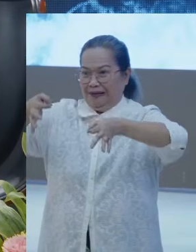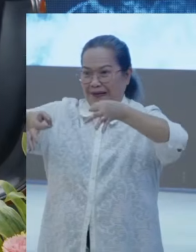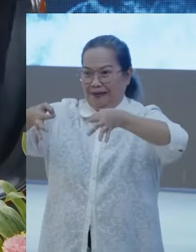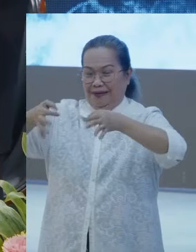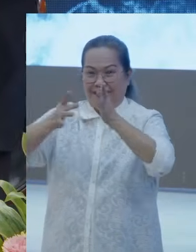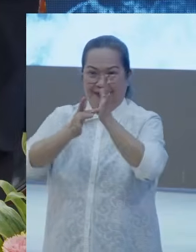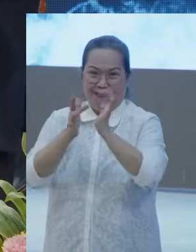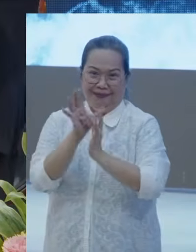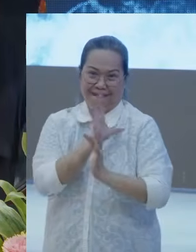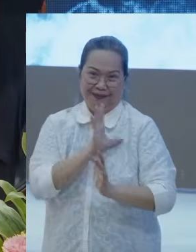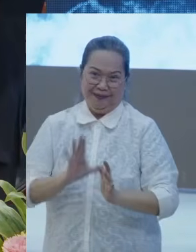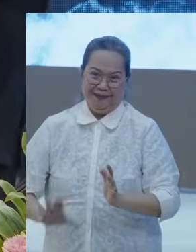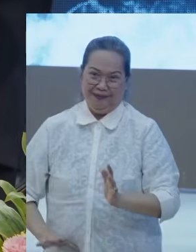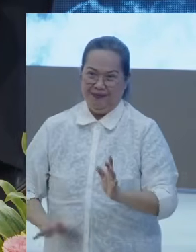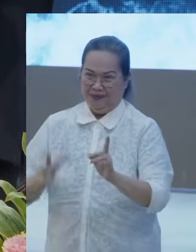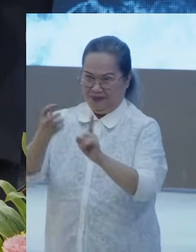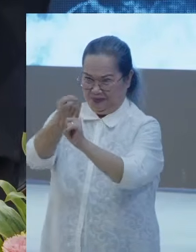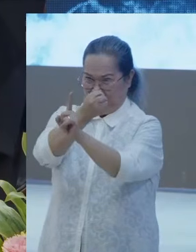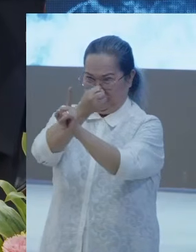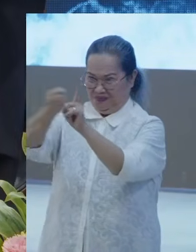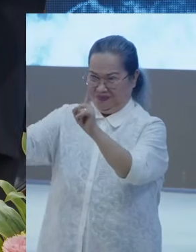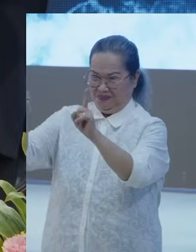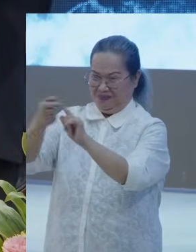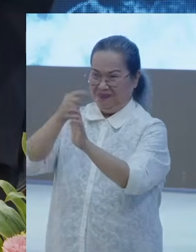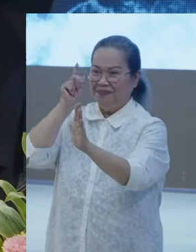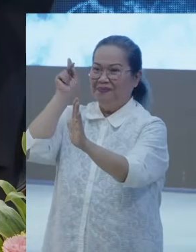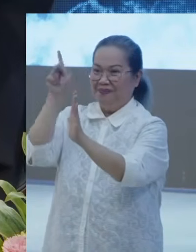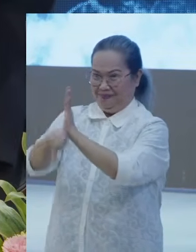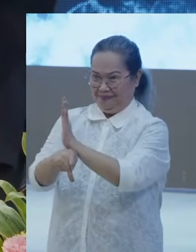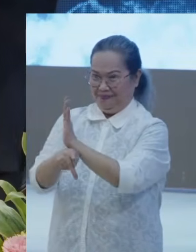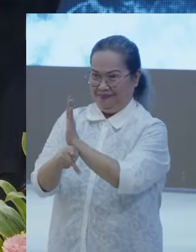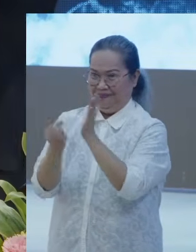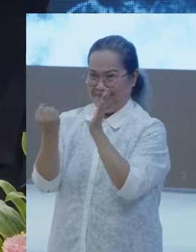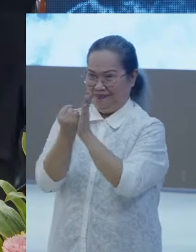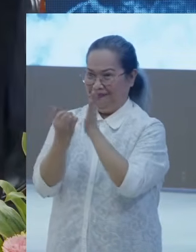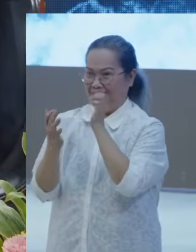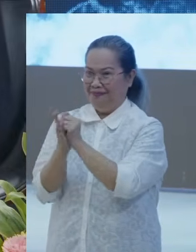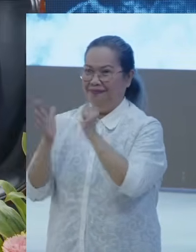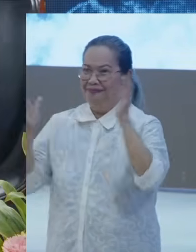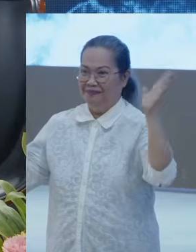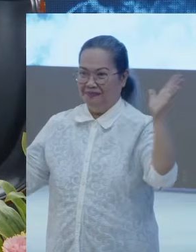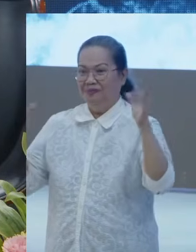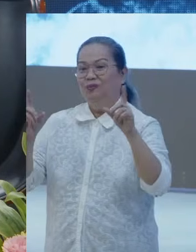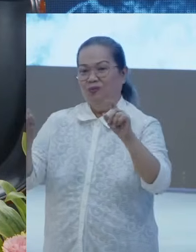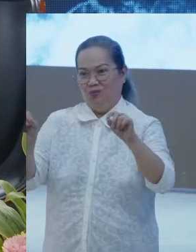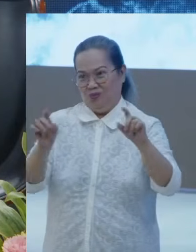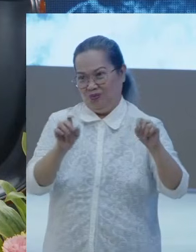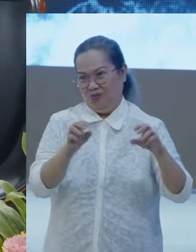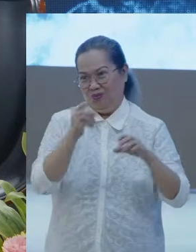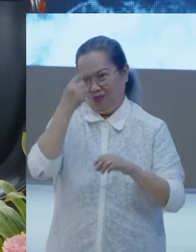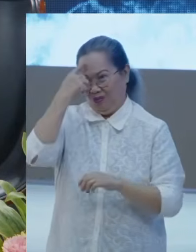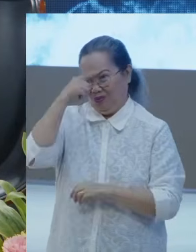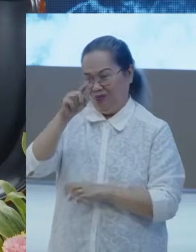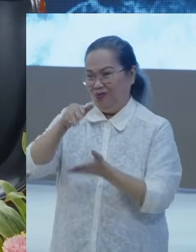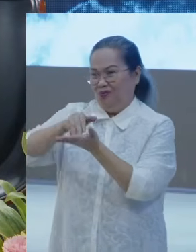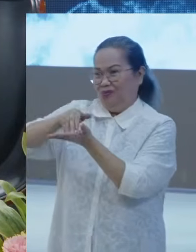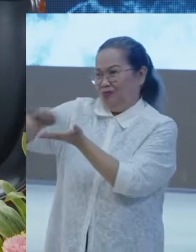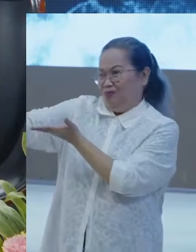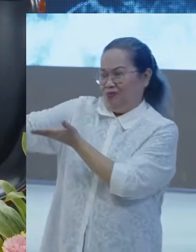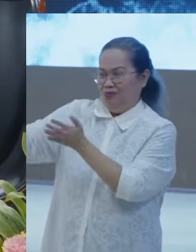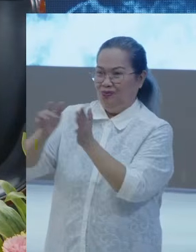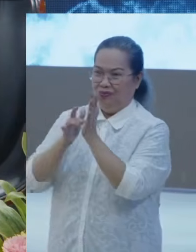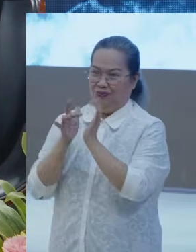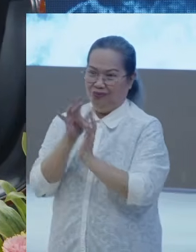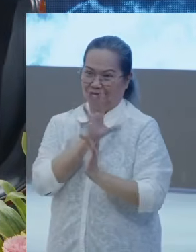Panginoon, gulpihin at patayin. At yun po ang kanilang ginawa. Sa kanilang rejection, sa